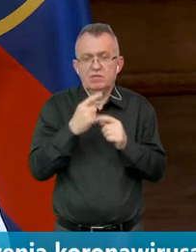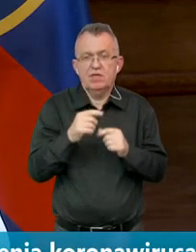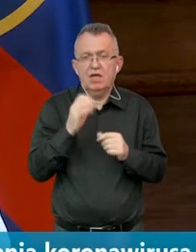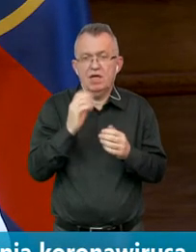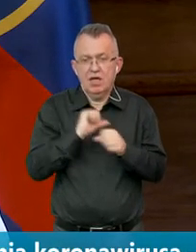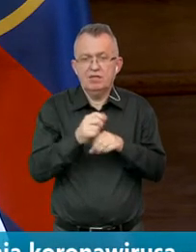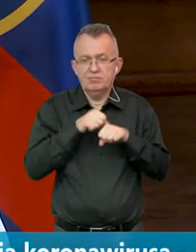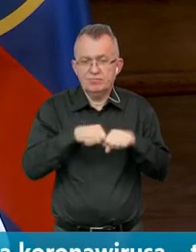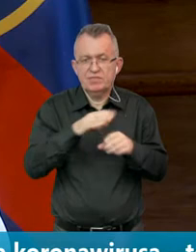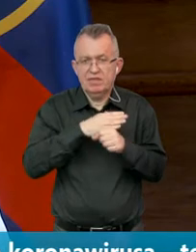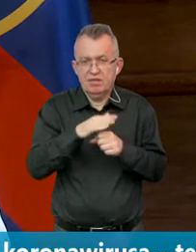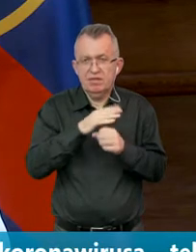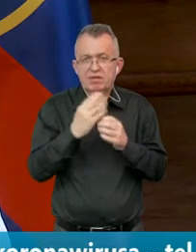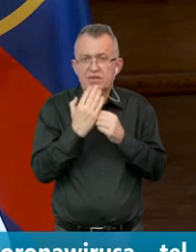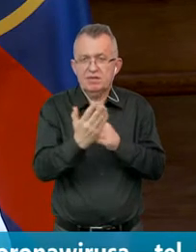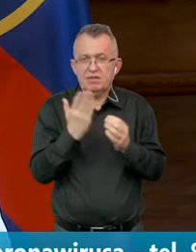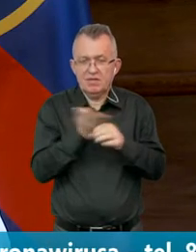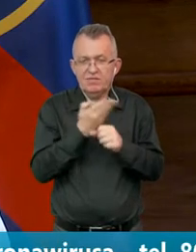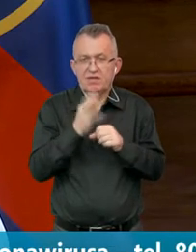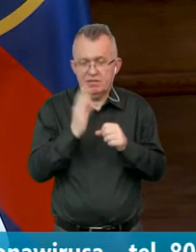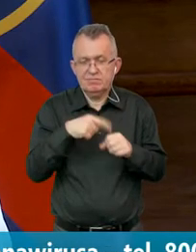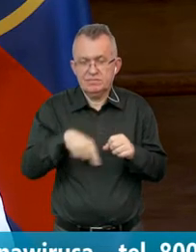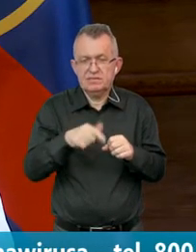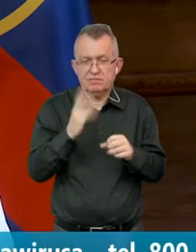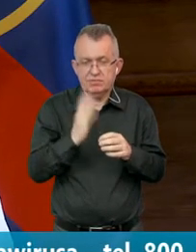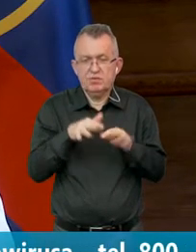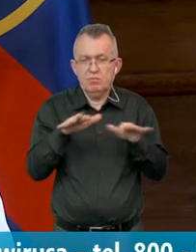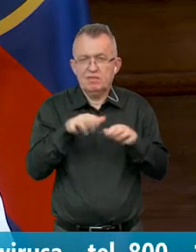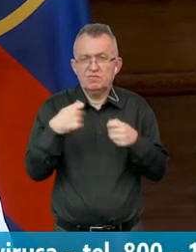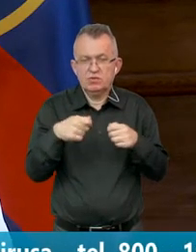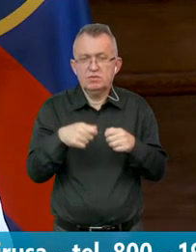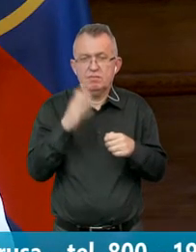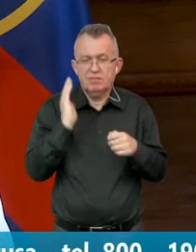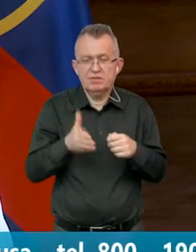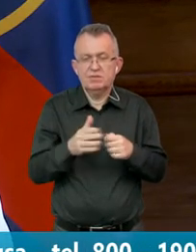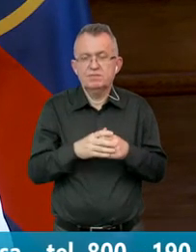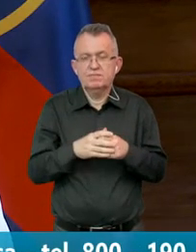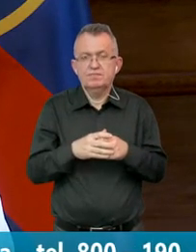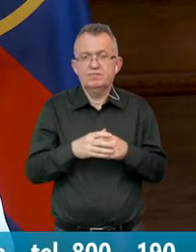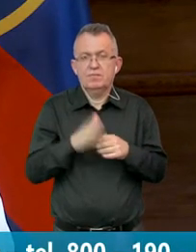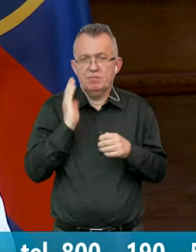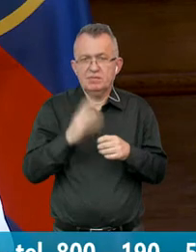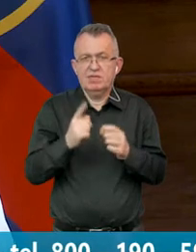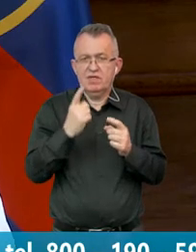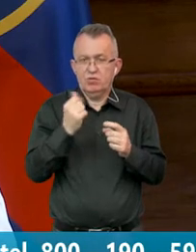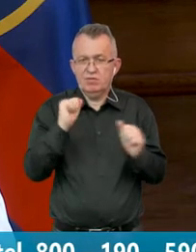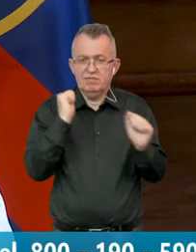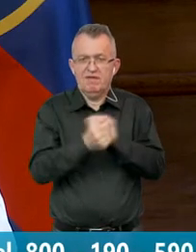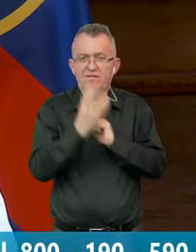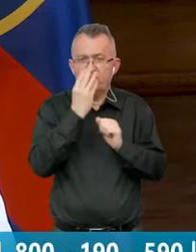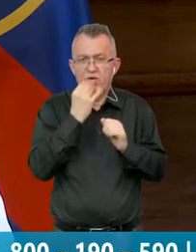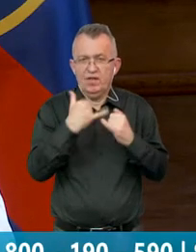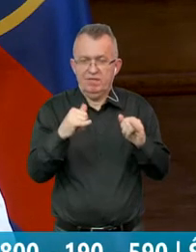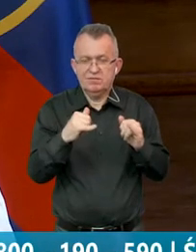koszenia się zaczęły i na pewno w ciągu najbliższych dni wiele miejsc w Szczecinie no, będzie